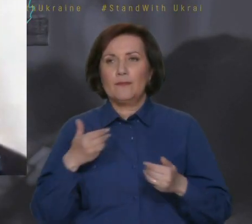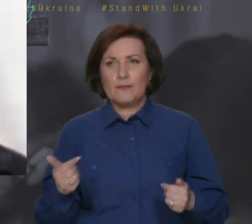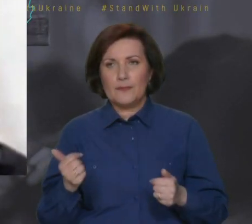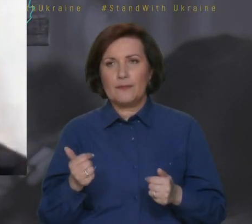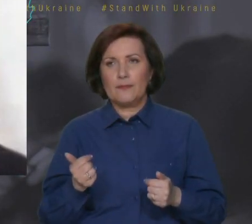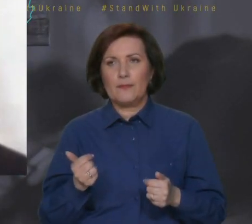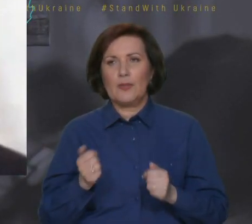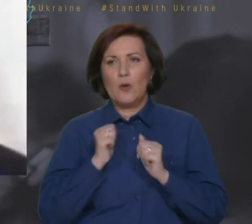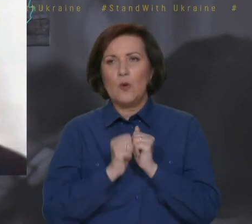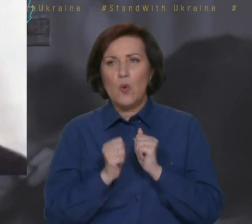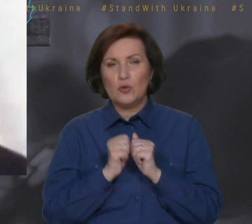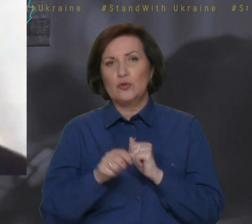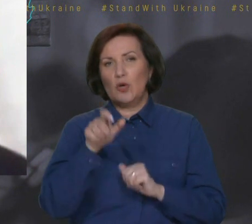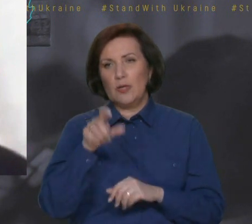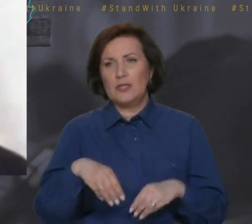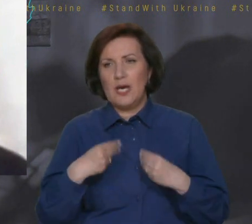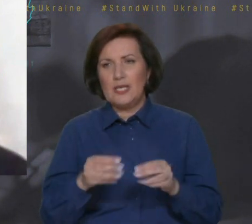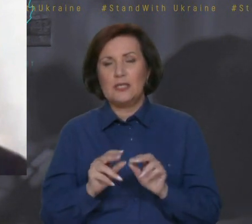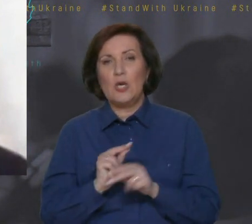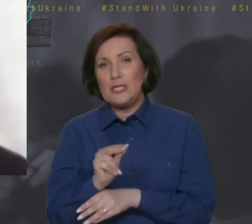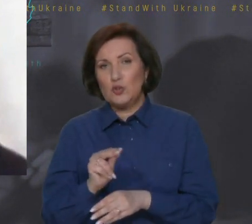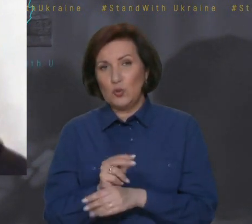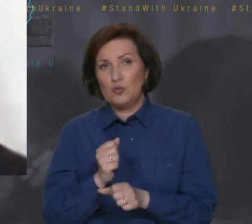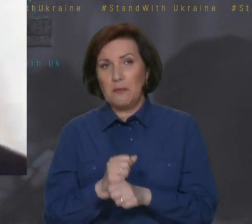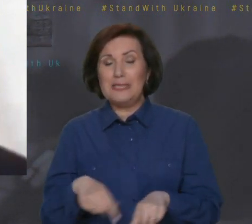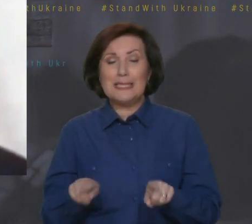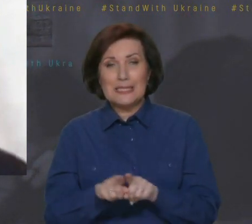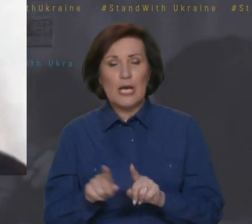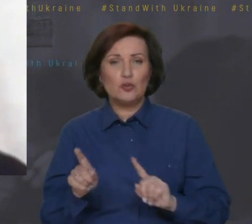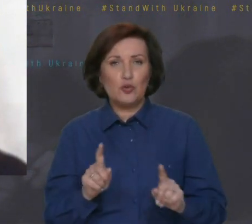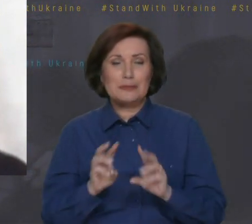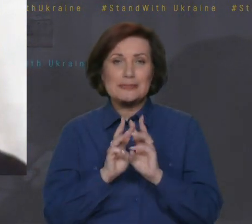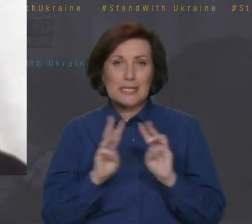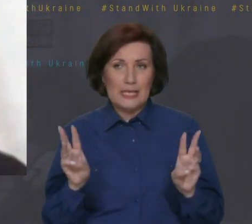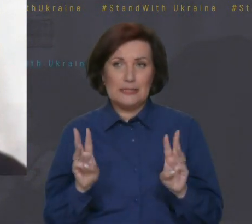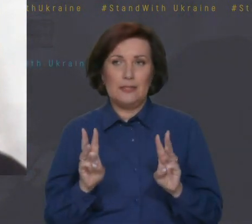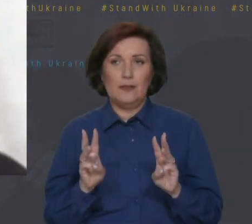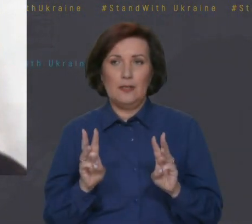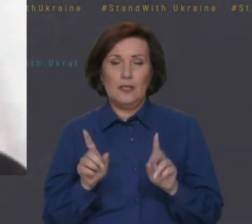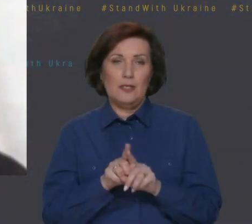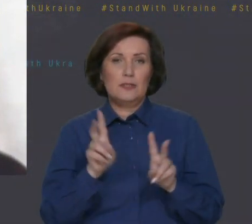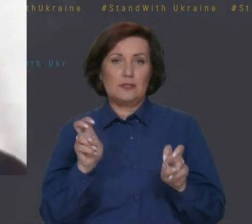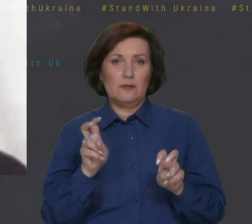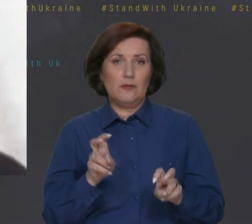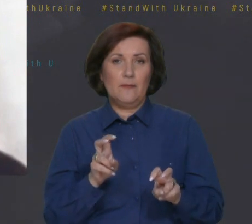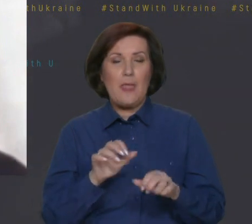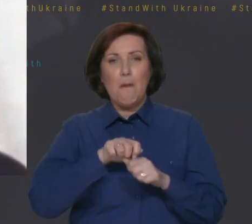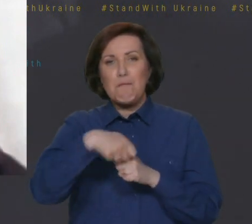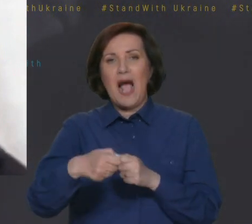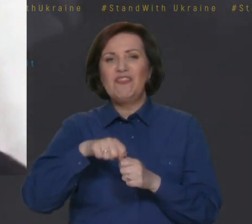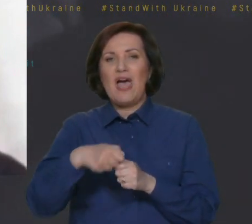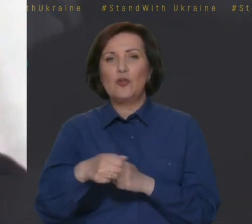абсолютно кожному громадяну даємо інструкції зробити так, щоб сайти так званих бананових